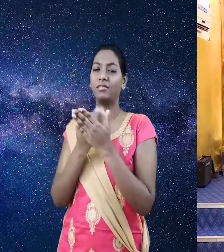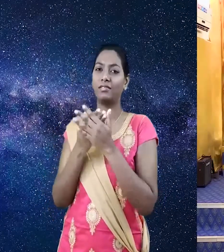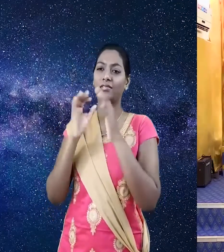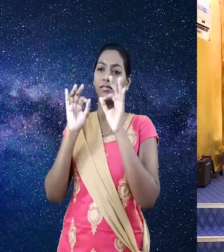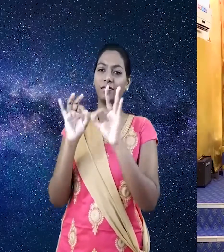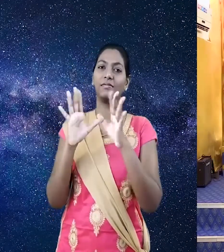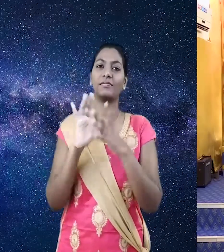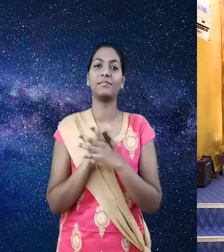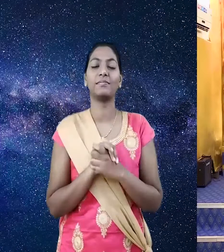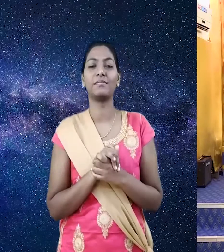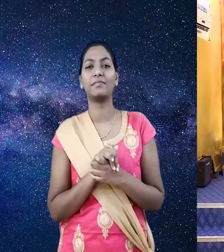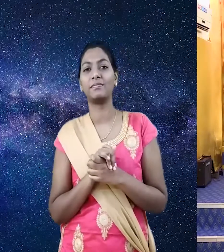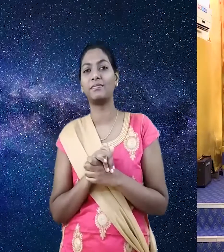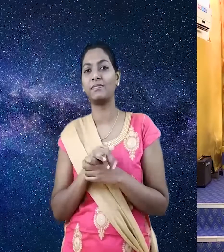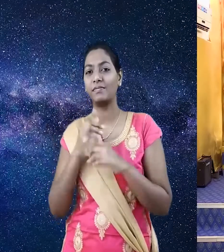तेरी स्तुति